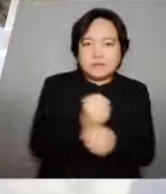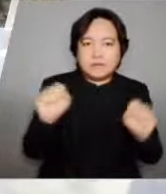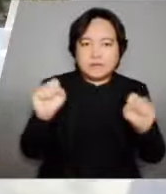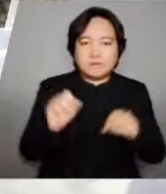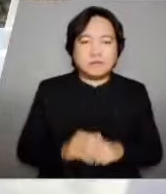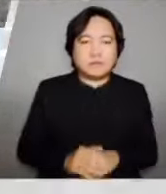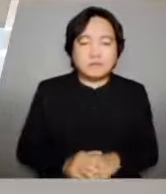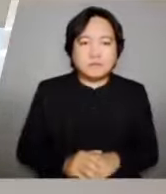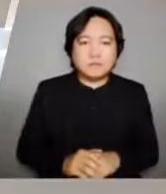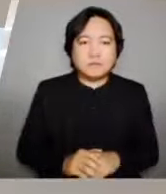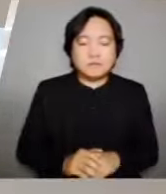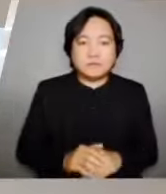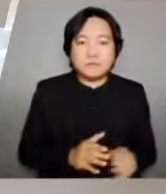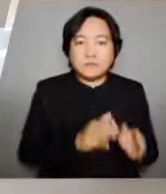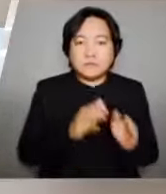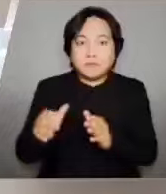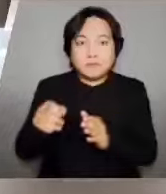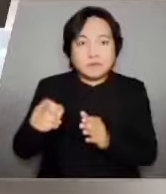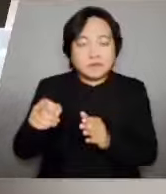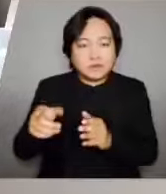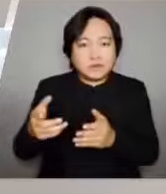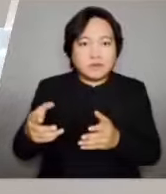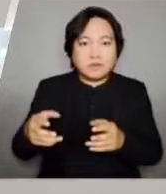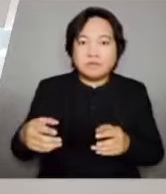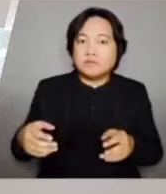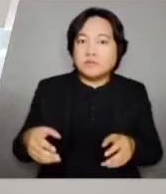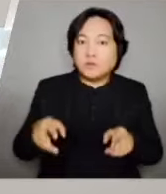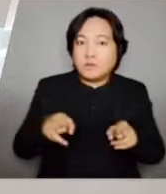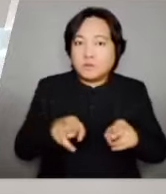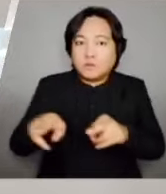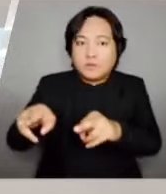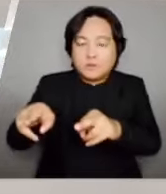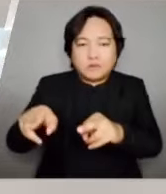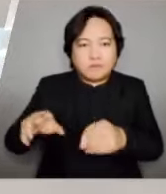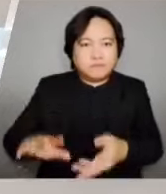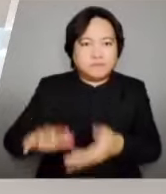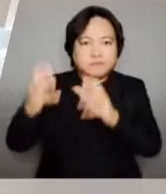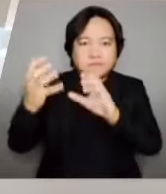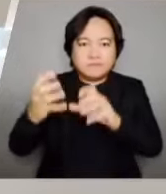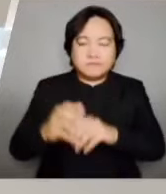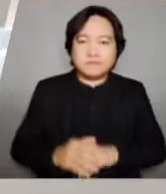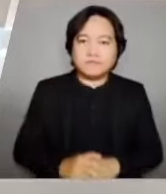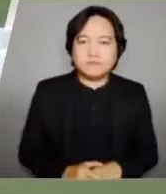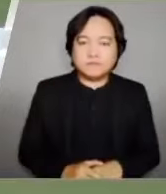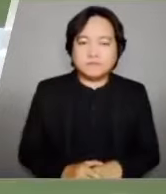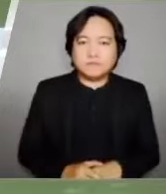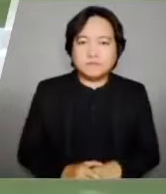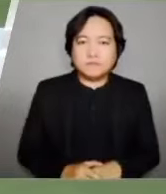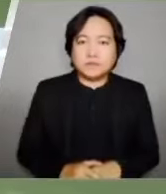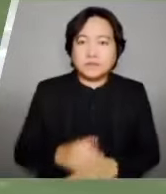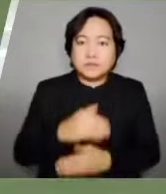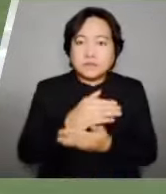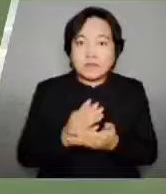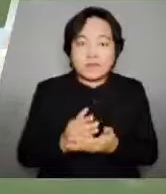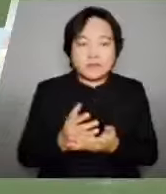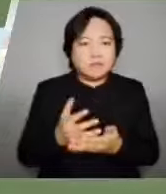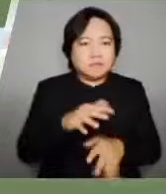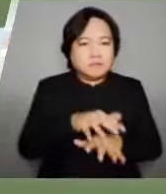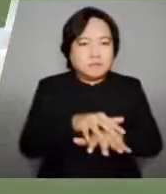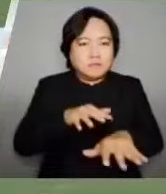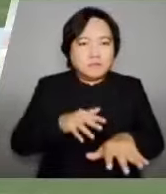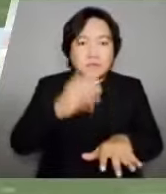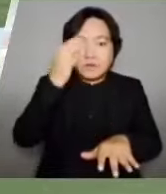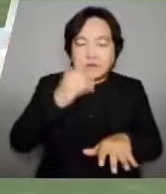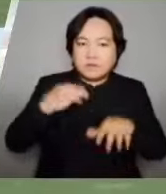ng Jovellar. Habang sa Daraga, nagka-flash flood kaya bumigat ang trapiko. Sa Rojas, Palawan,